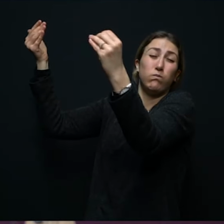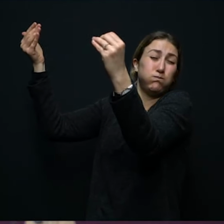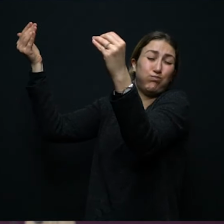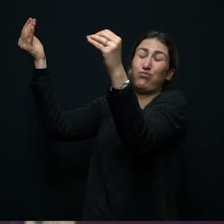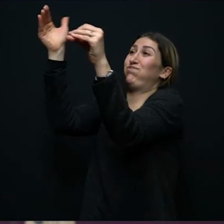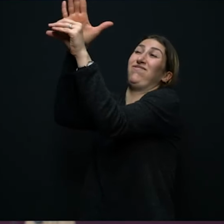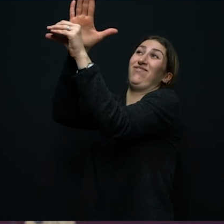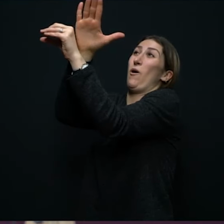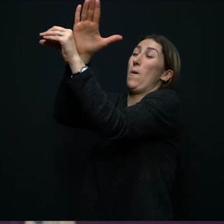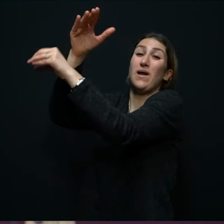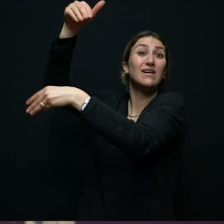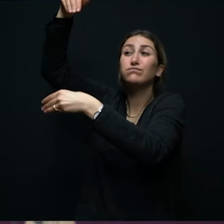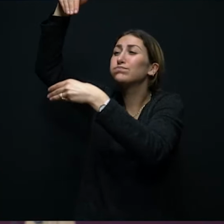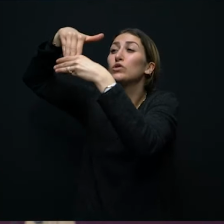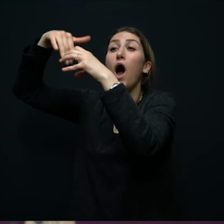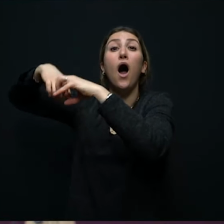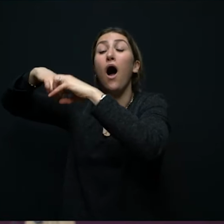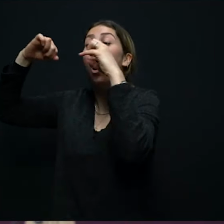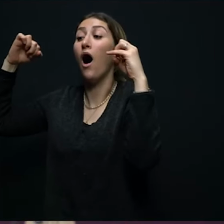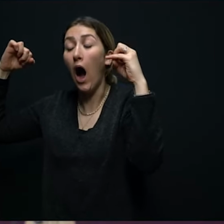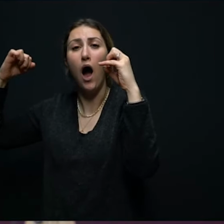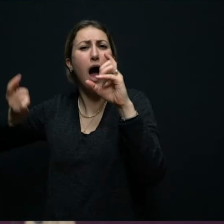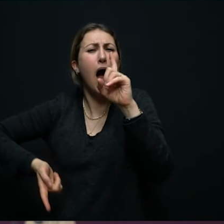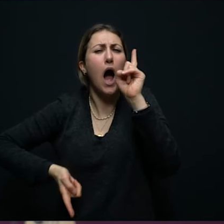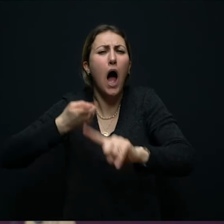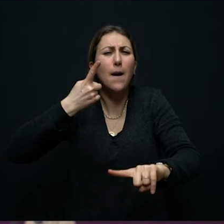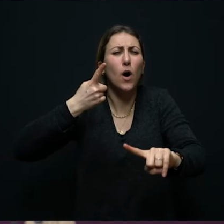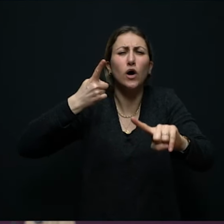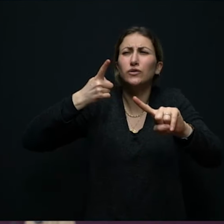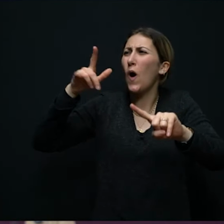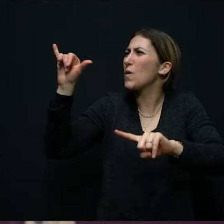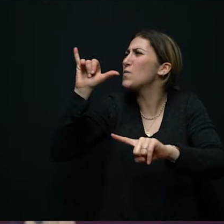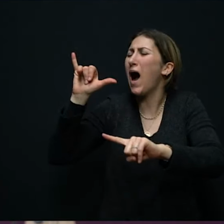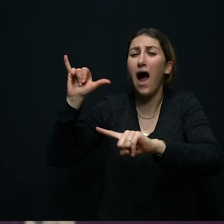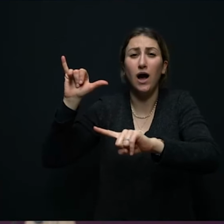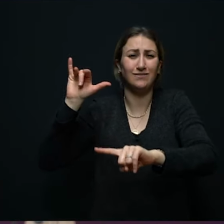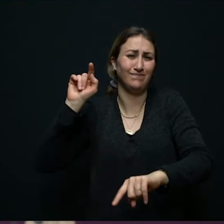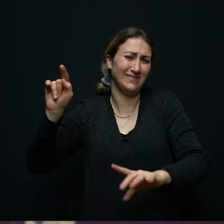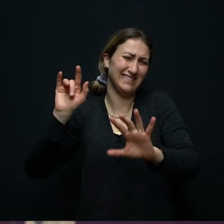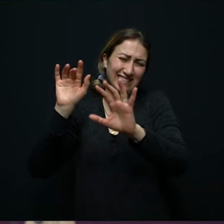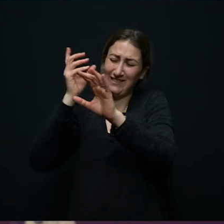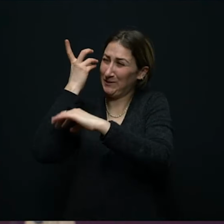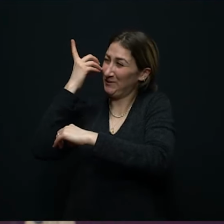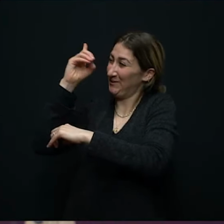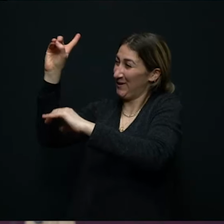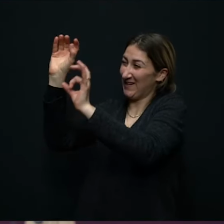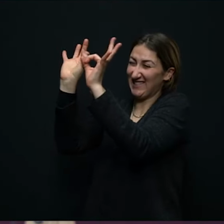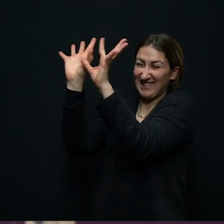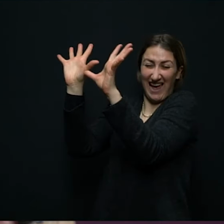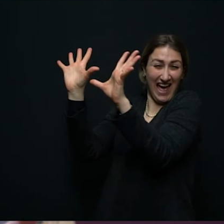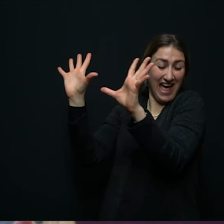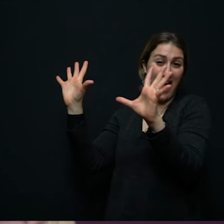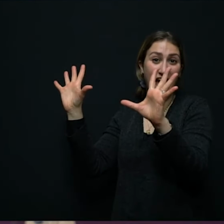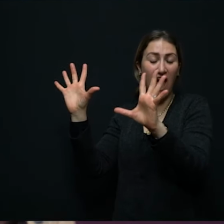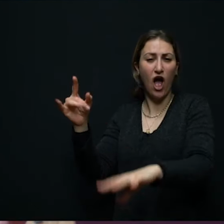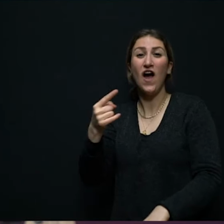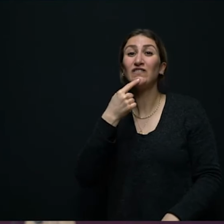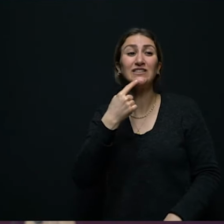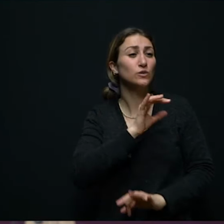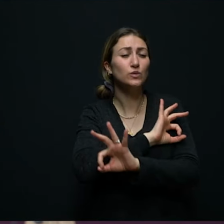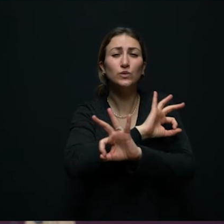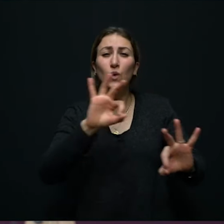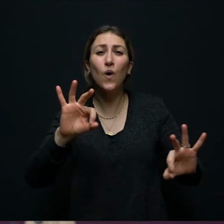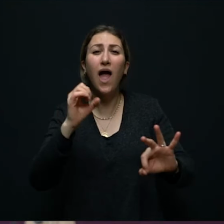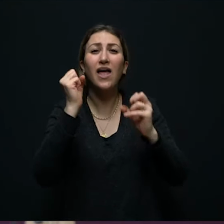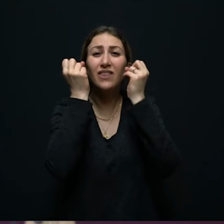les préoccupations c'est ce qui fait que tous les êtres vivants qui sont là les 24 anciens etc se prosternent déposent